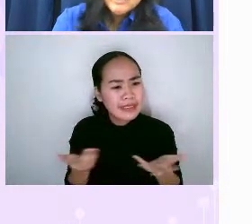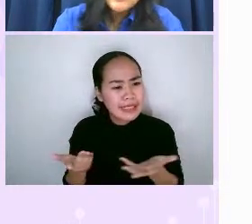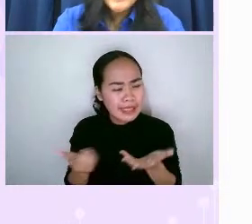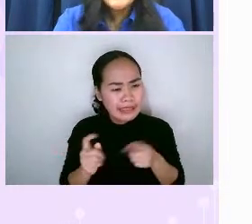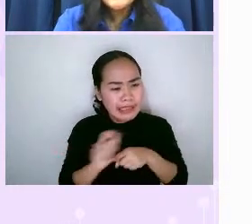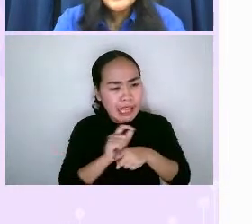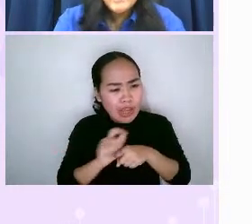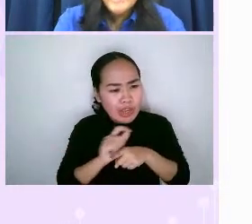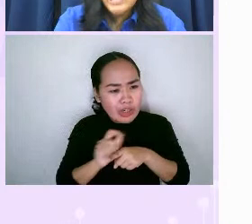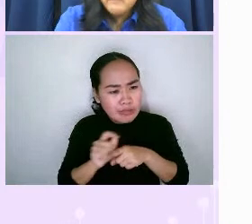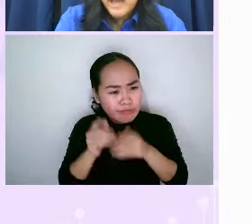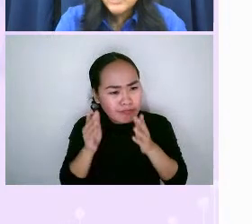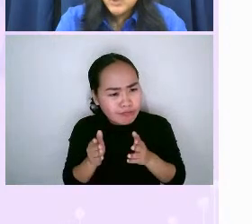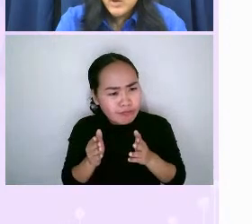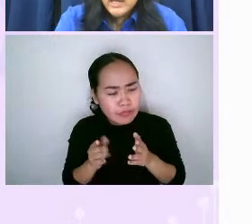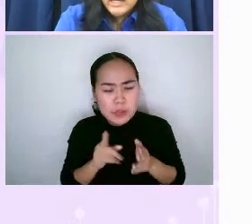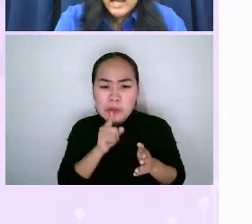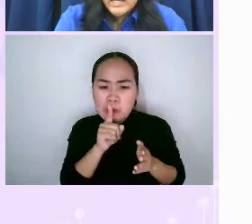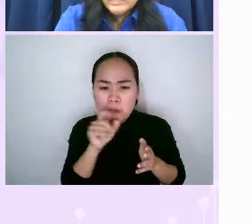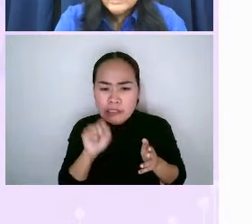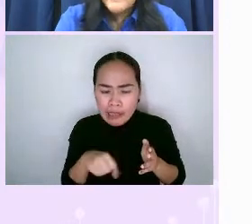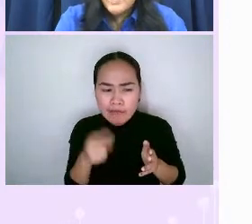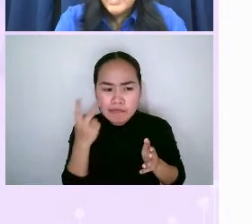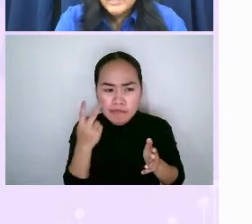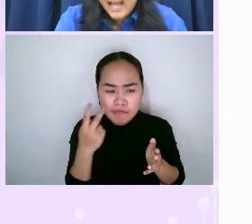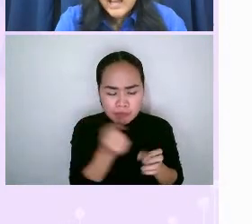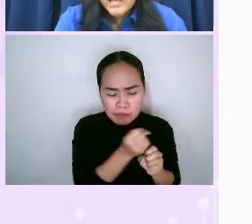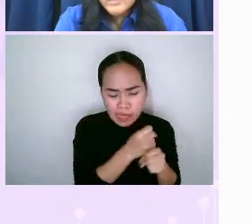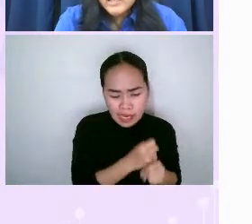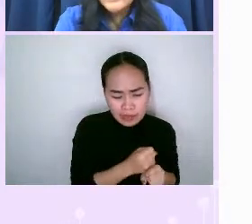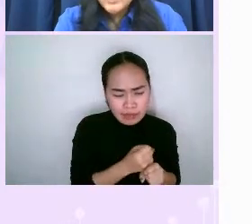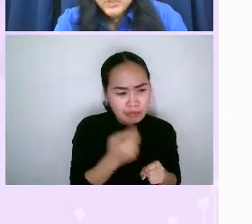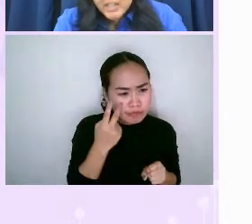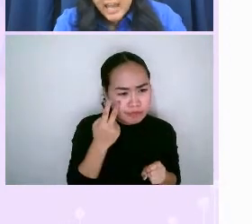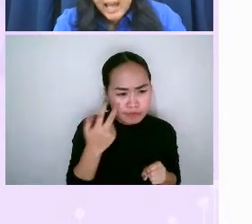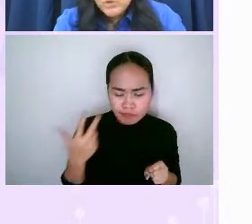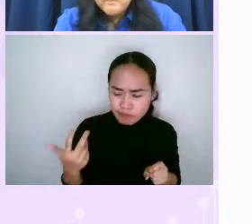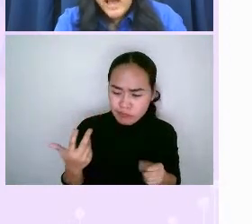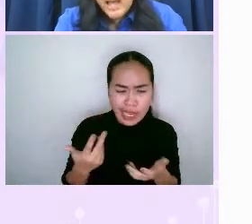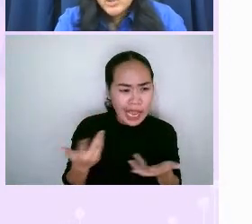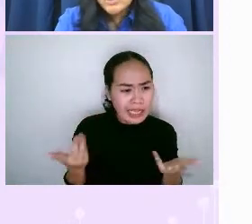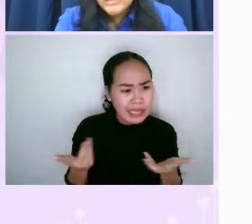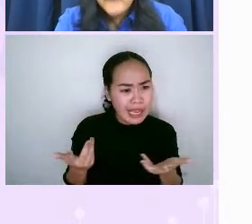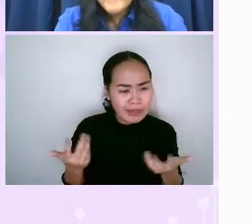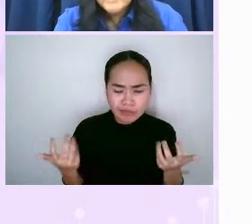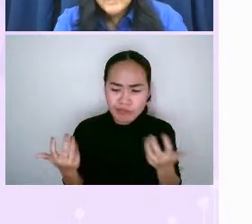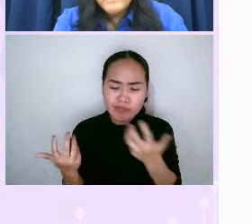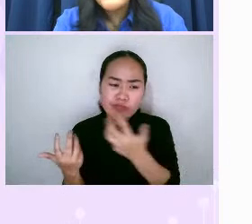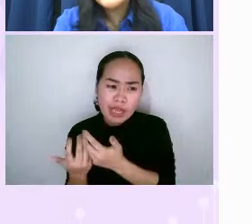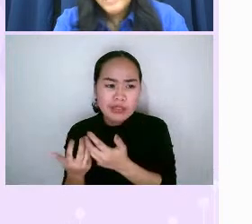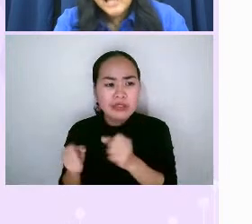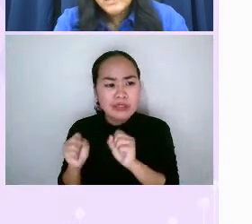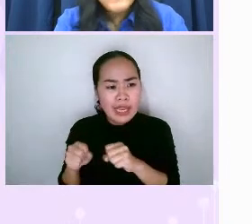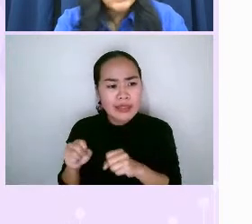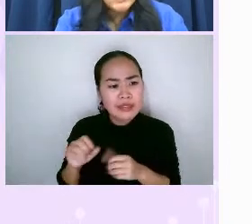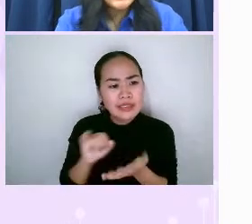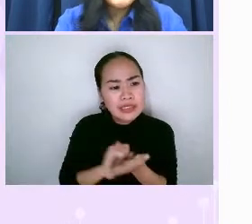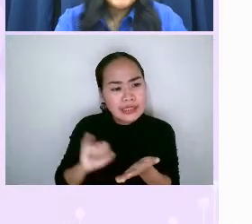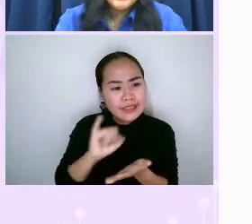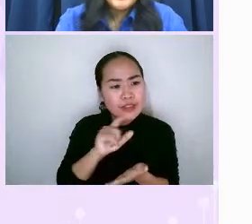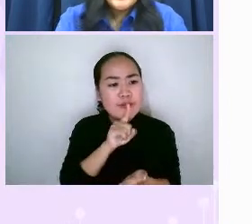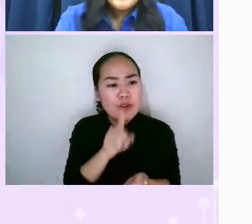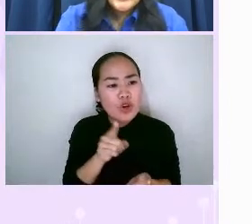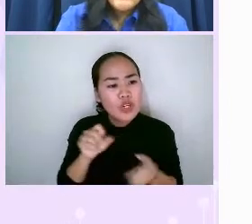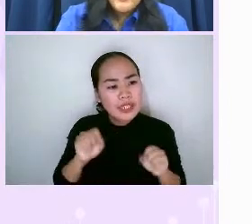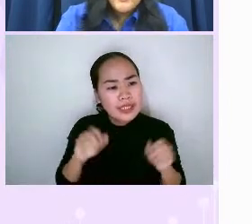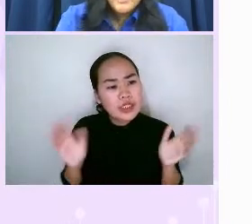At sinisigurado nila na akma ito sa pangailangan ng industriya at kung paano yung dapat na pamamaraan ng pagturo